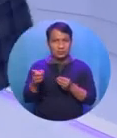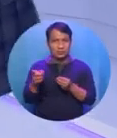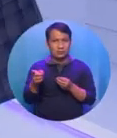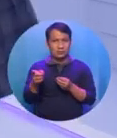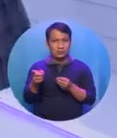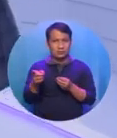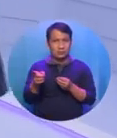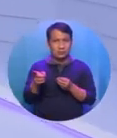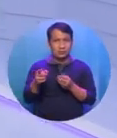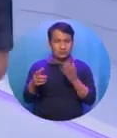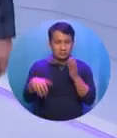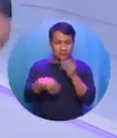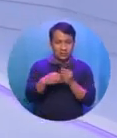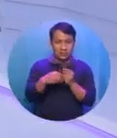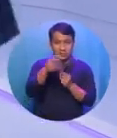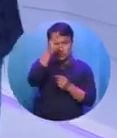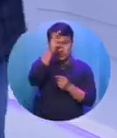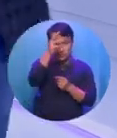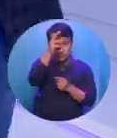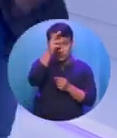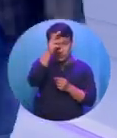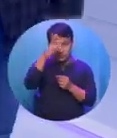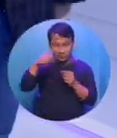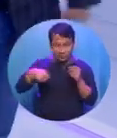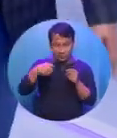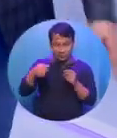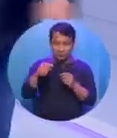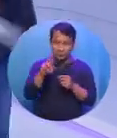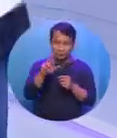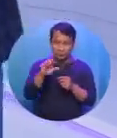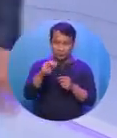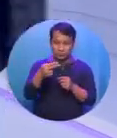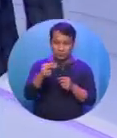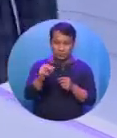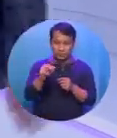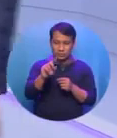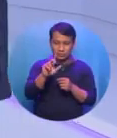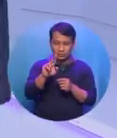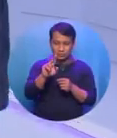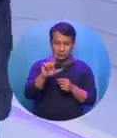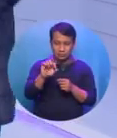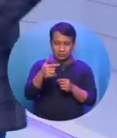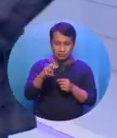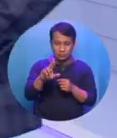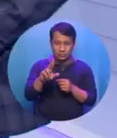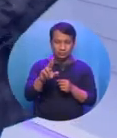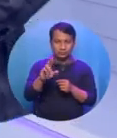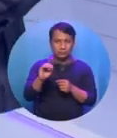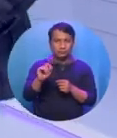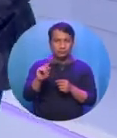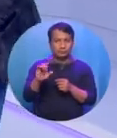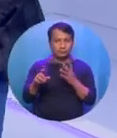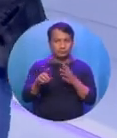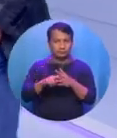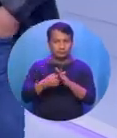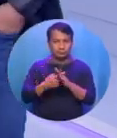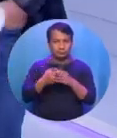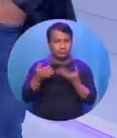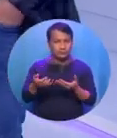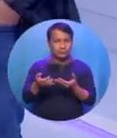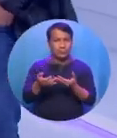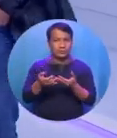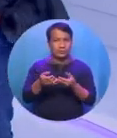plus manok uling roasted. Now, umpisa na natin